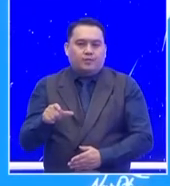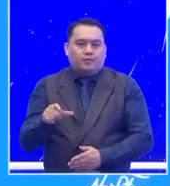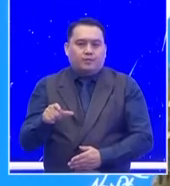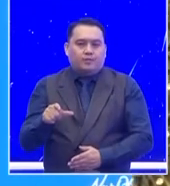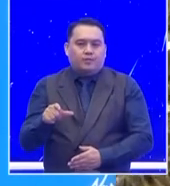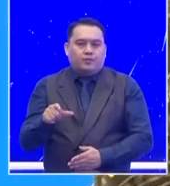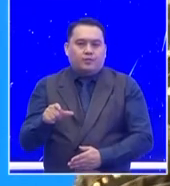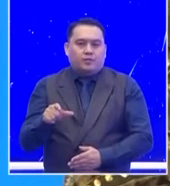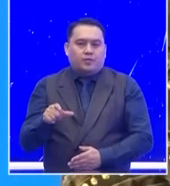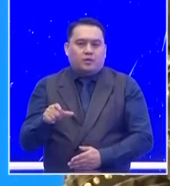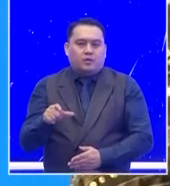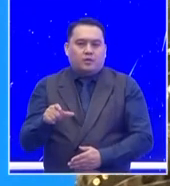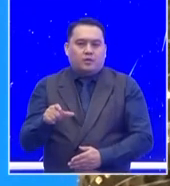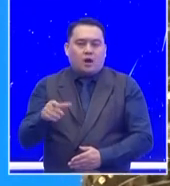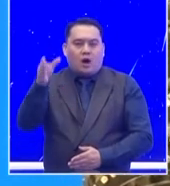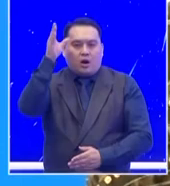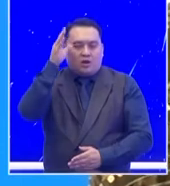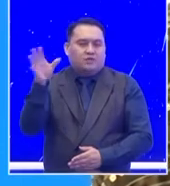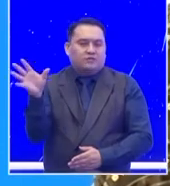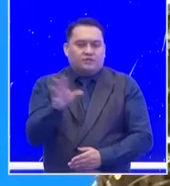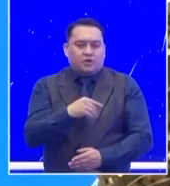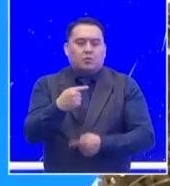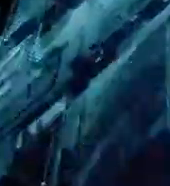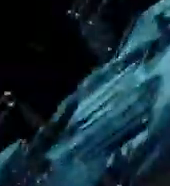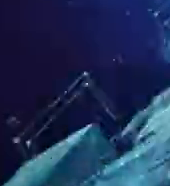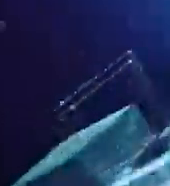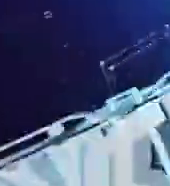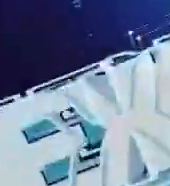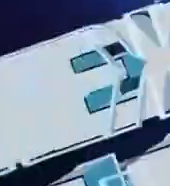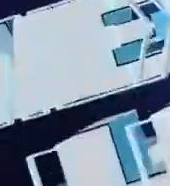это философ якын всех времен.